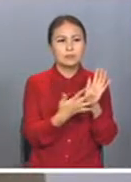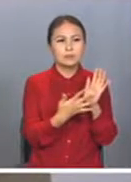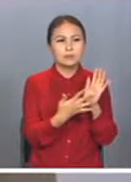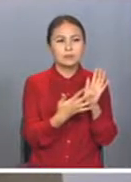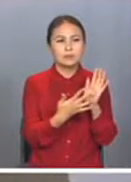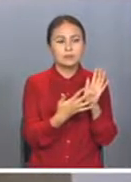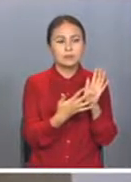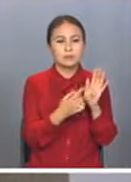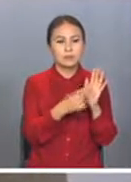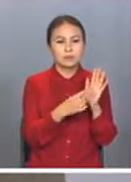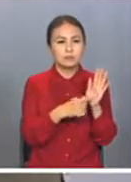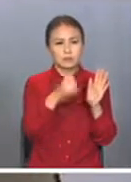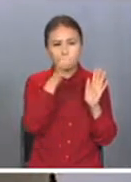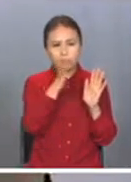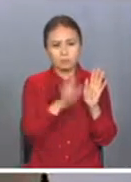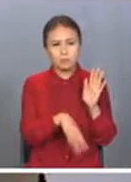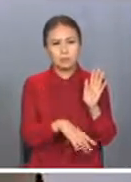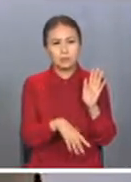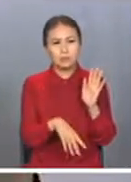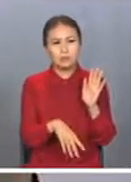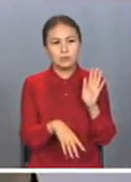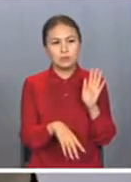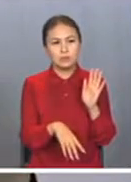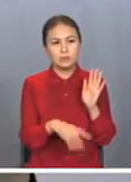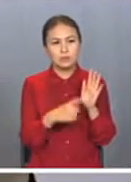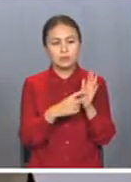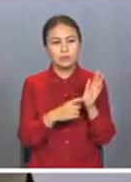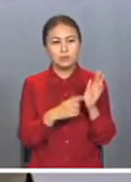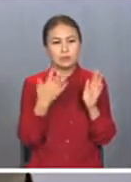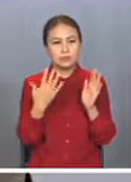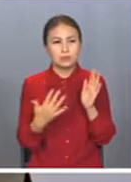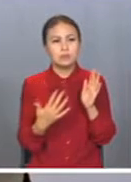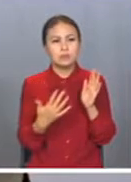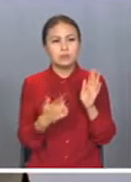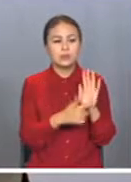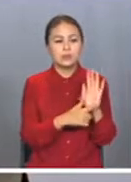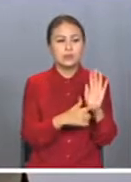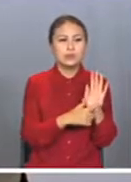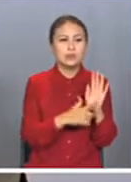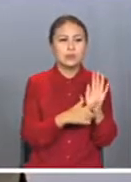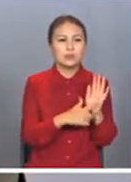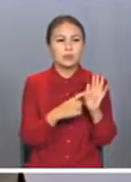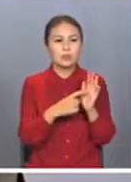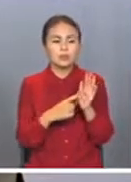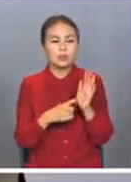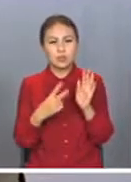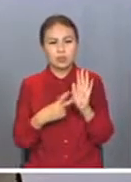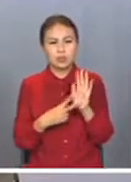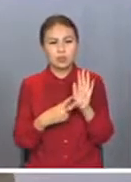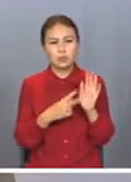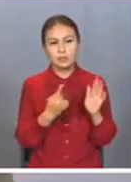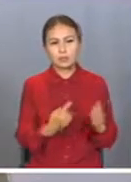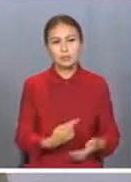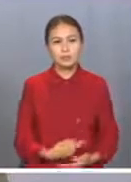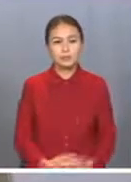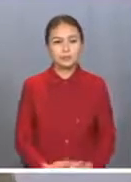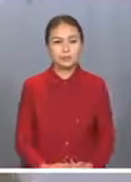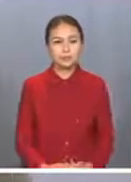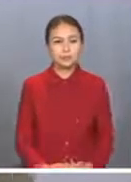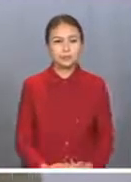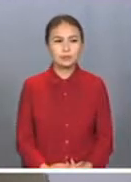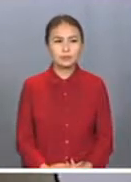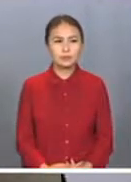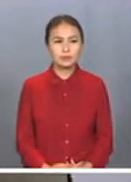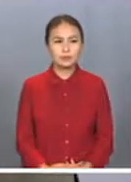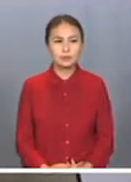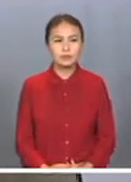2-ге бөлінбейді, 3-ке бөлінбейді. 5-ке бөлеміз 7, 7-ге бөлеміз 1. Жіктеу аяқталды.